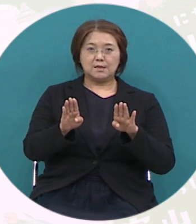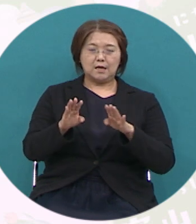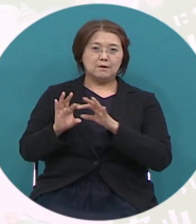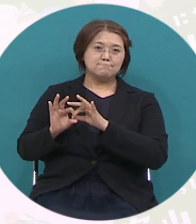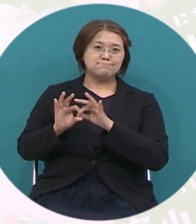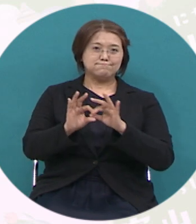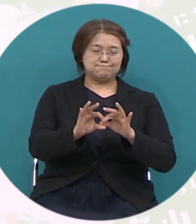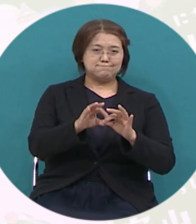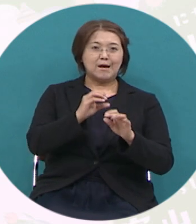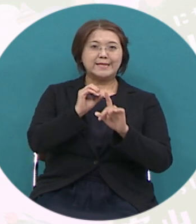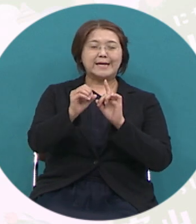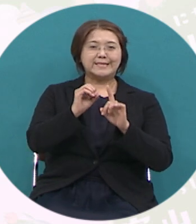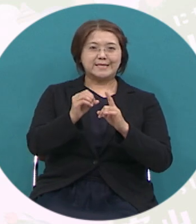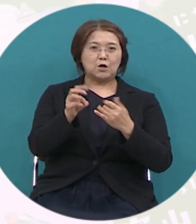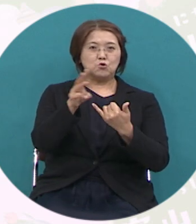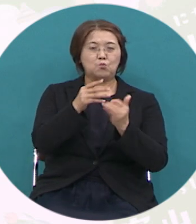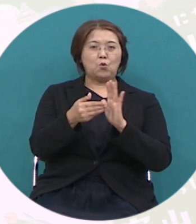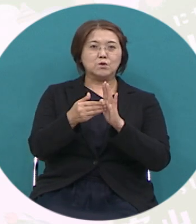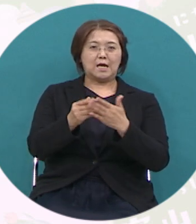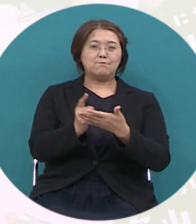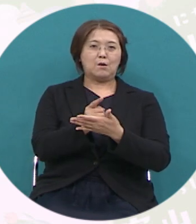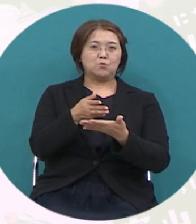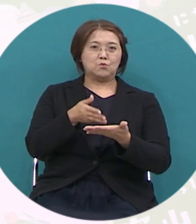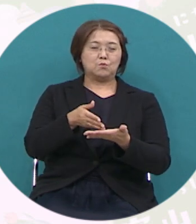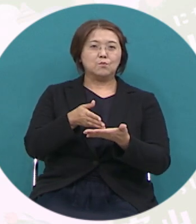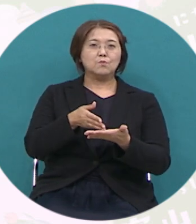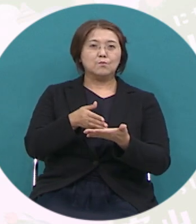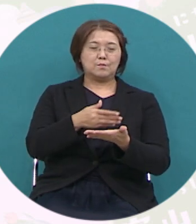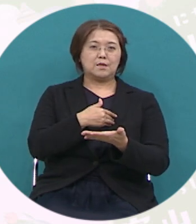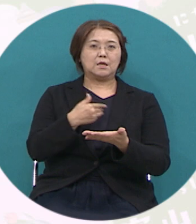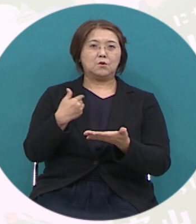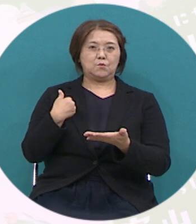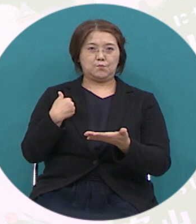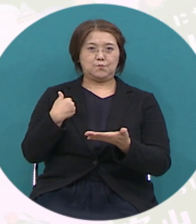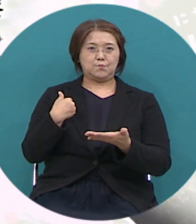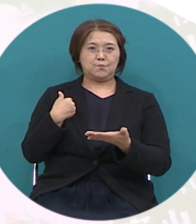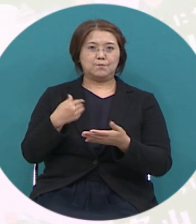レスデジタル防災マップの使い方もお教えします。